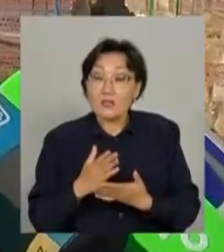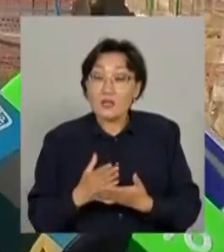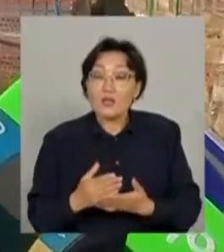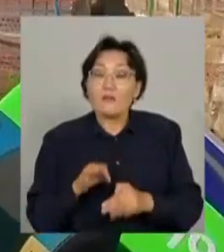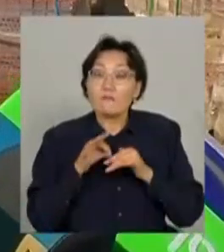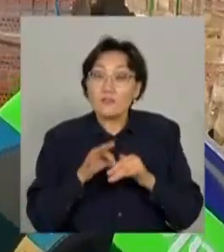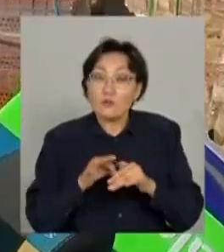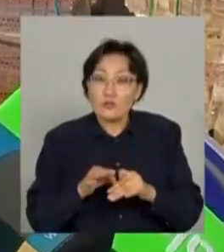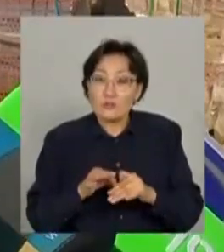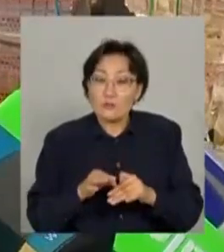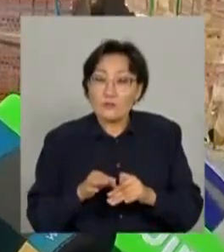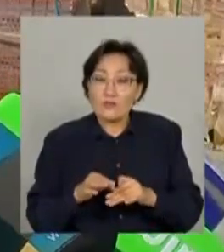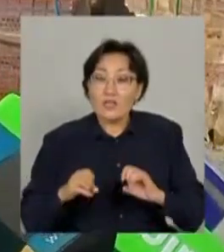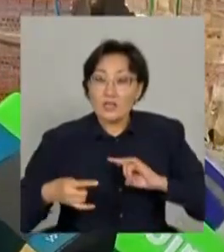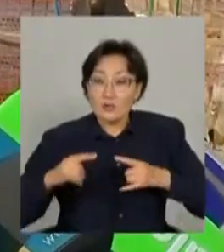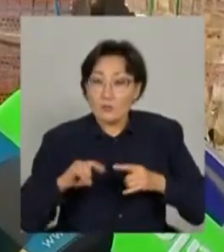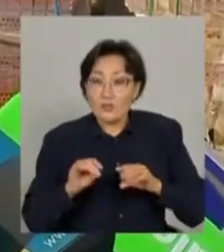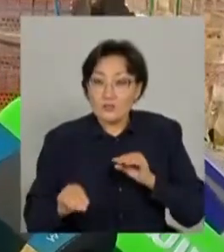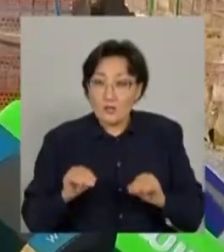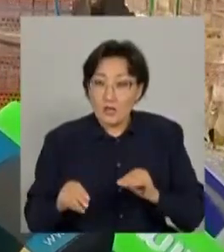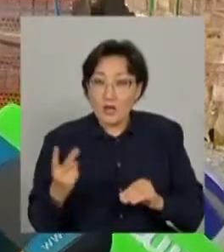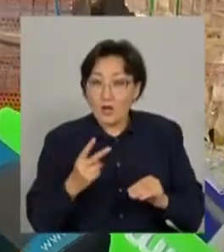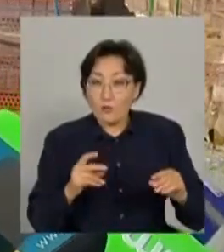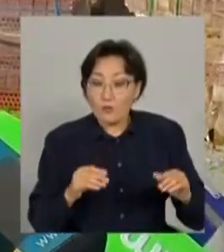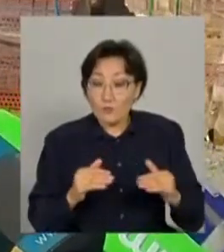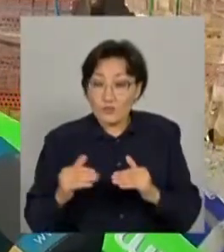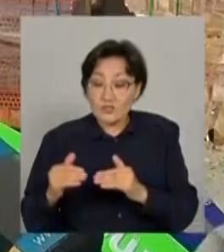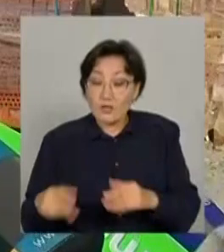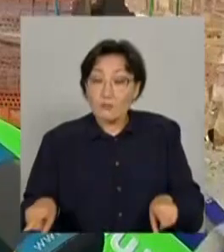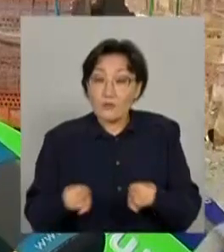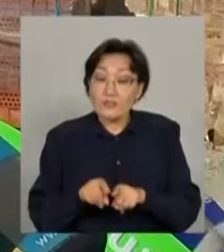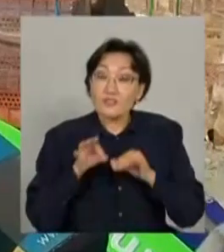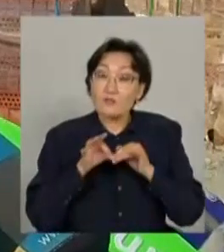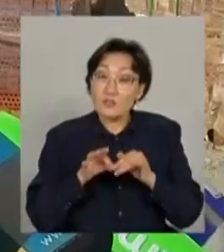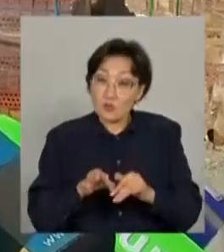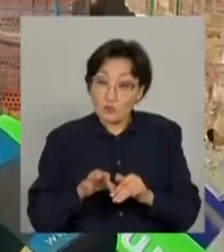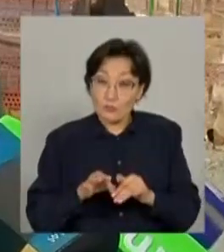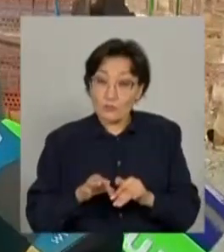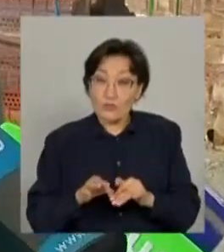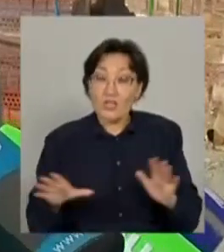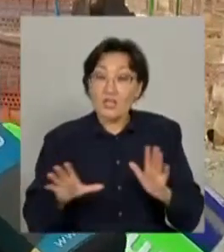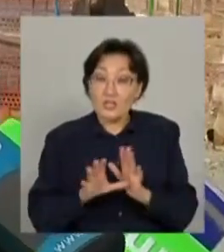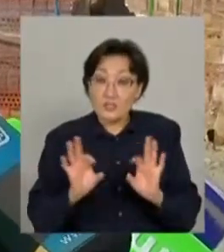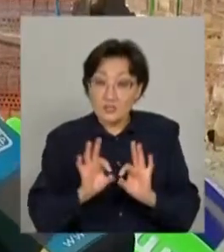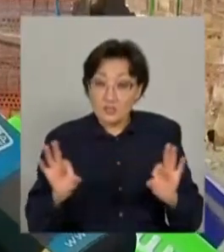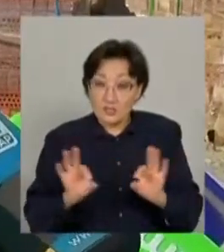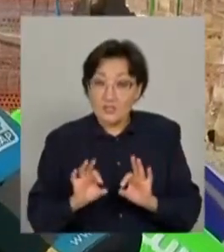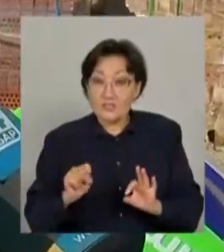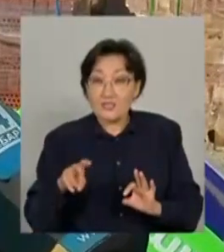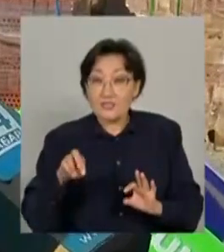кладка, кирпичная кладка обоих блоков. Параллельно мы ведем там, значит, электрики,